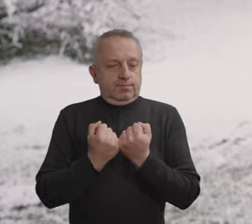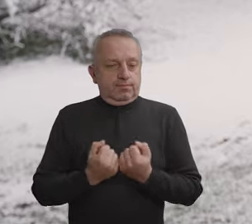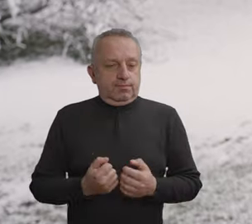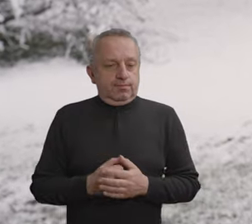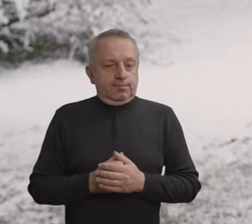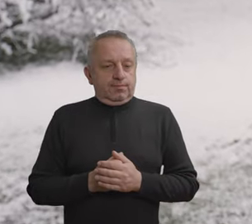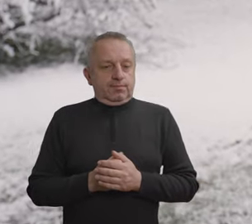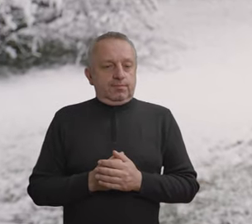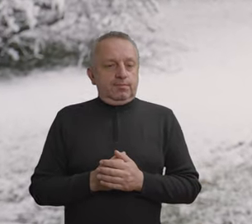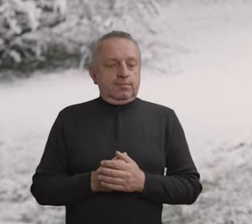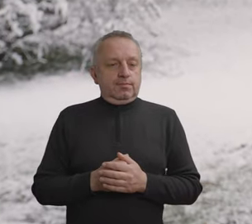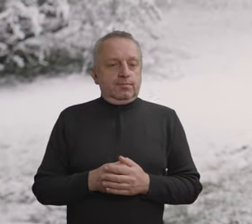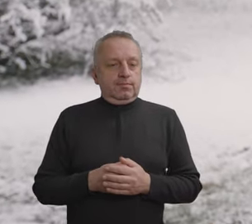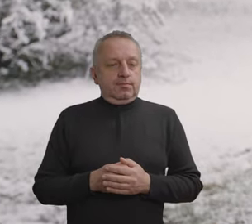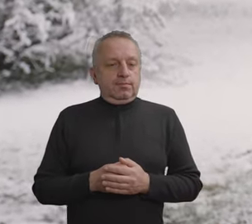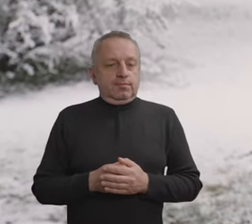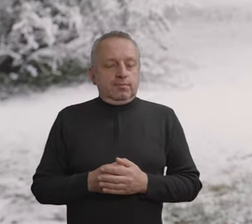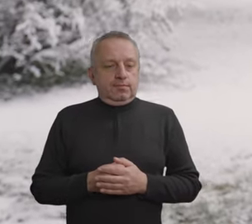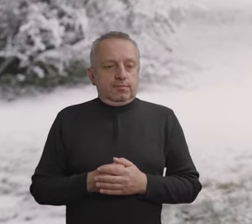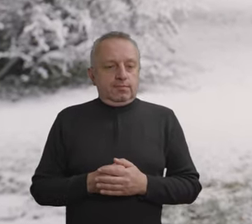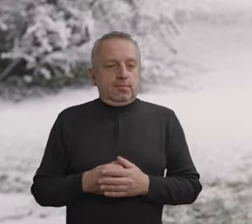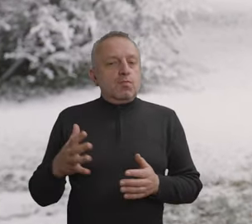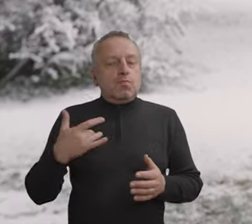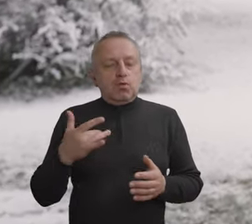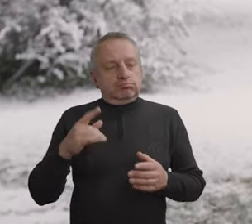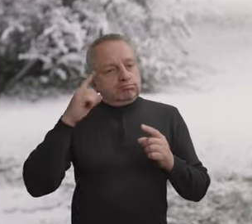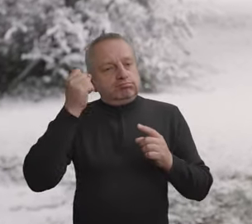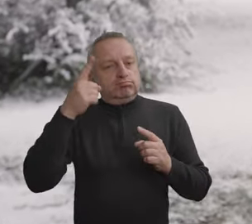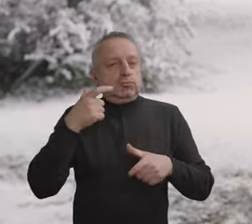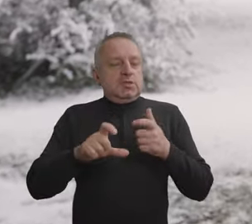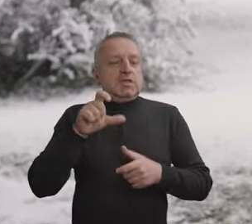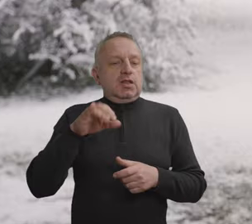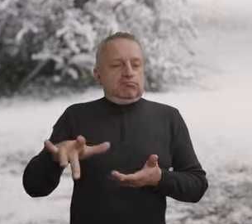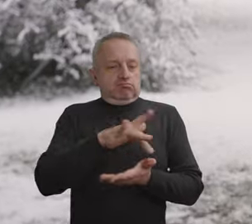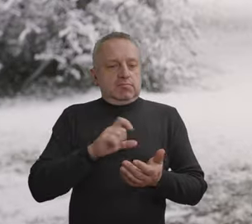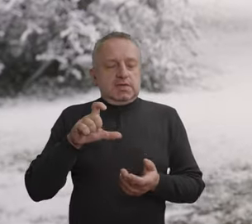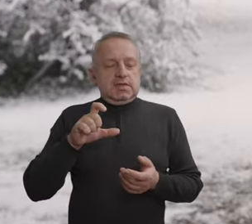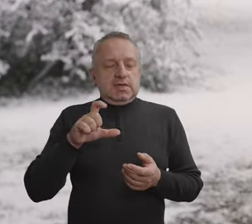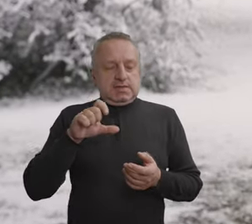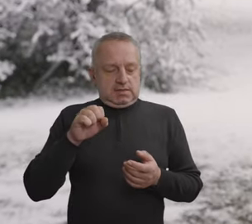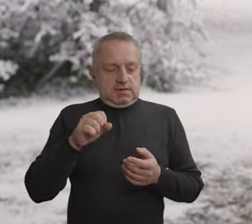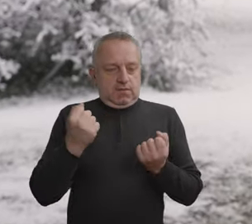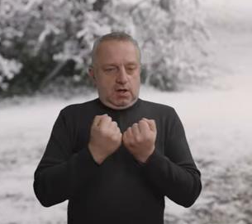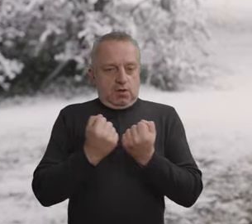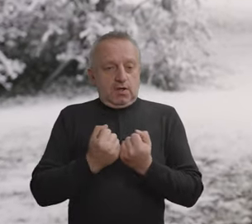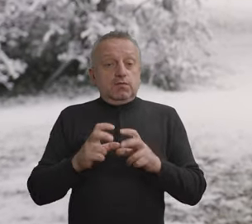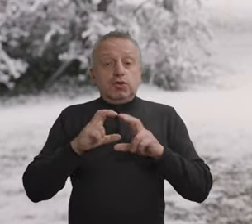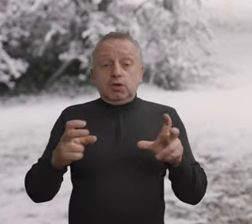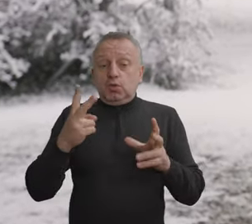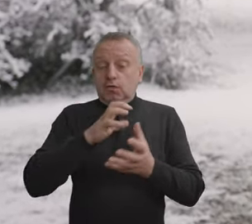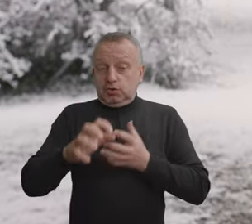20-leciu międzywojennym był współorganizatorem Caritasu na województwo krakowskie. W czasie II wojny światowej